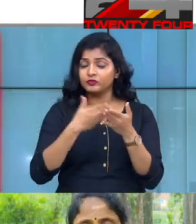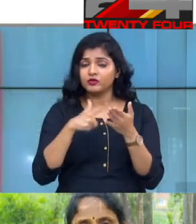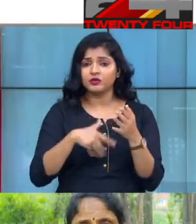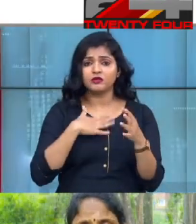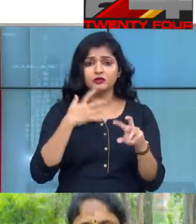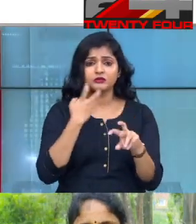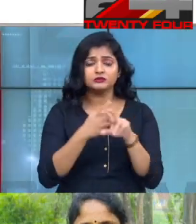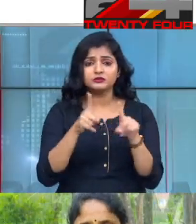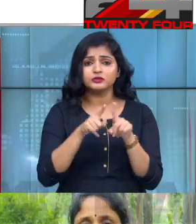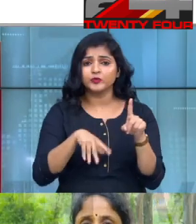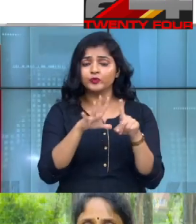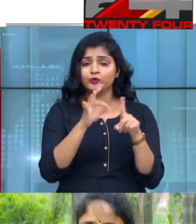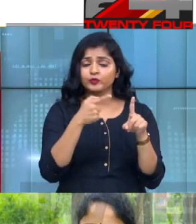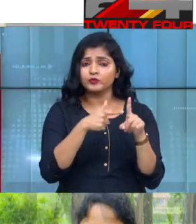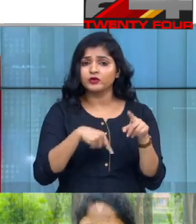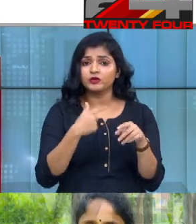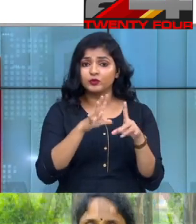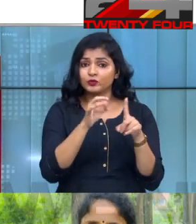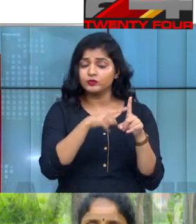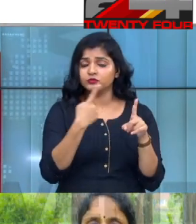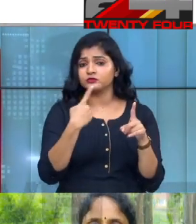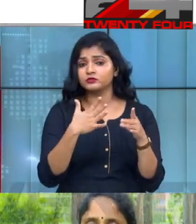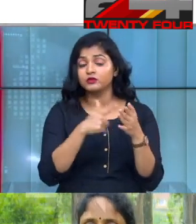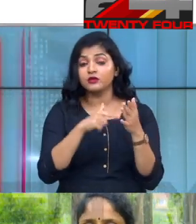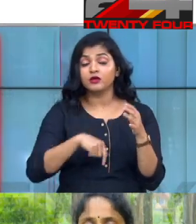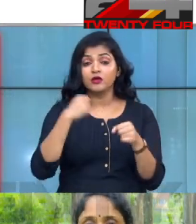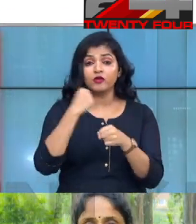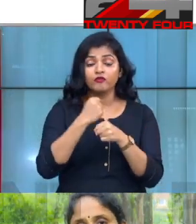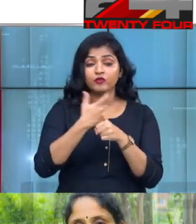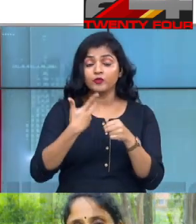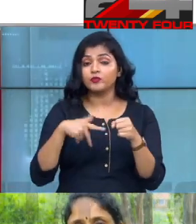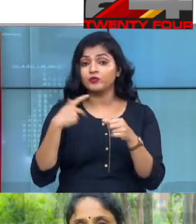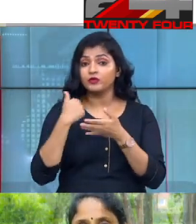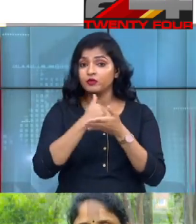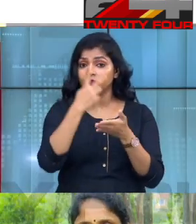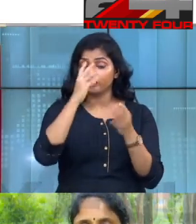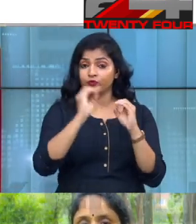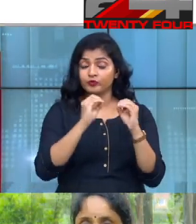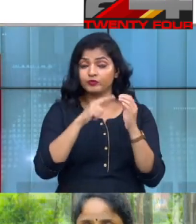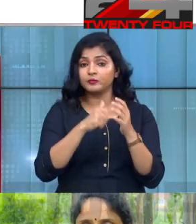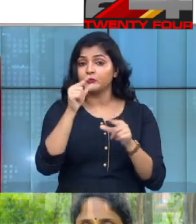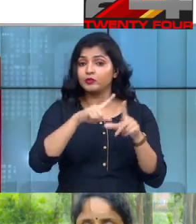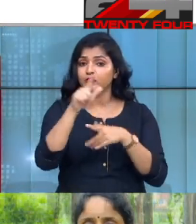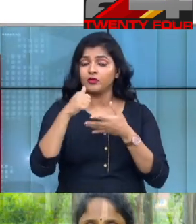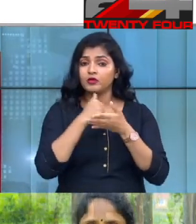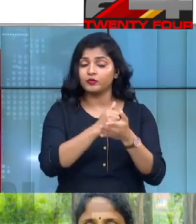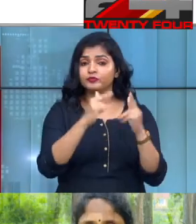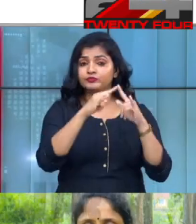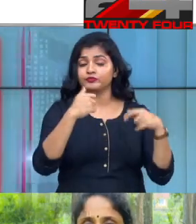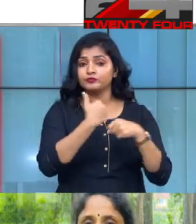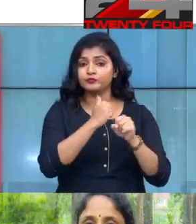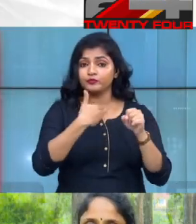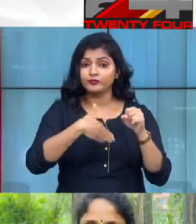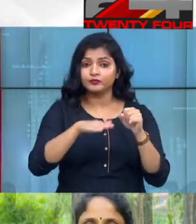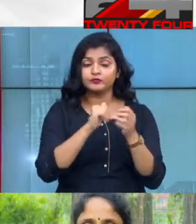സംഭവിക്കാൻ പാടില്ലാത്ത ഒരു നടപടിയാണ് ഉണ്ടായത്. വനംവകുപ്പോ സർക്കാരോ ഇതിൽ ഇടപെട്ടിട്ടില്ലെങ്കിൽ ജനങ്ങൾ ചേർന്ന് ഇവർക്ക് കുടിൽ കെട്ടിക്കൊടുക്കും. ഒരു തരത്തിൽ പോലും ഇവരെ